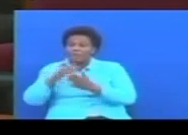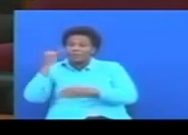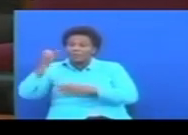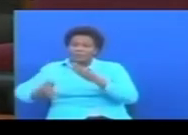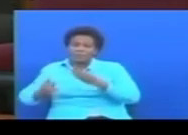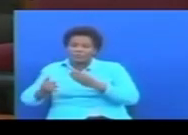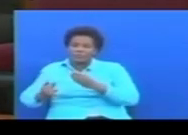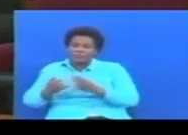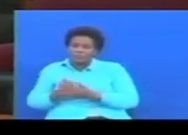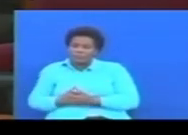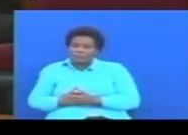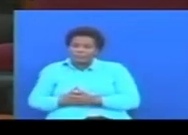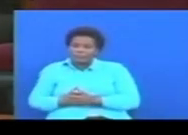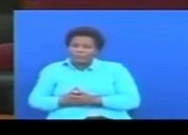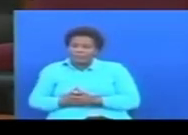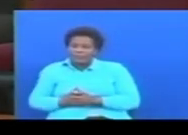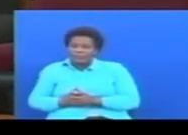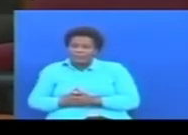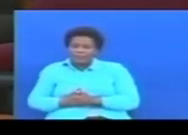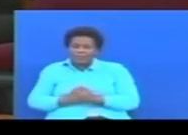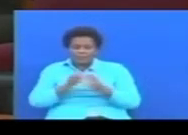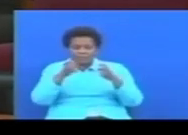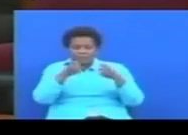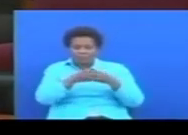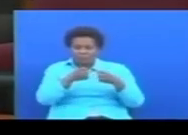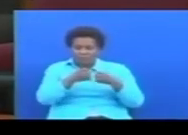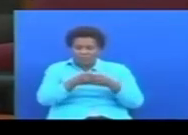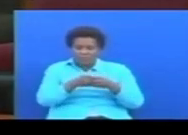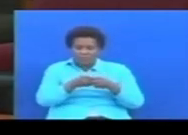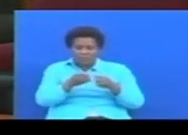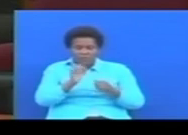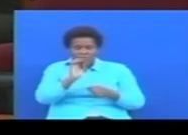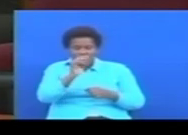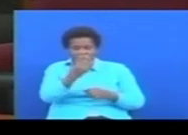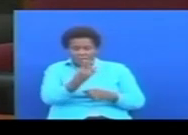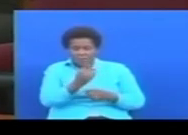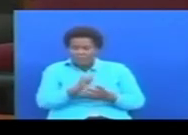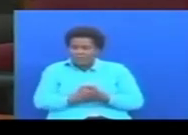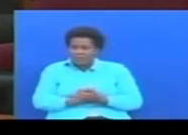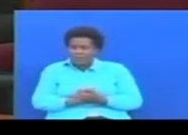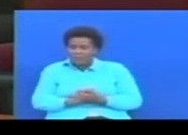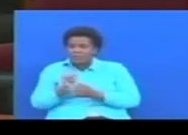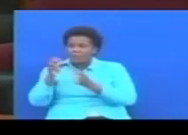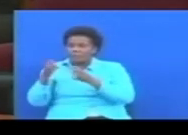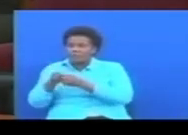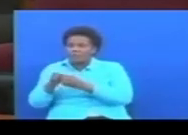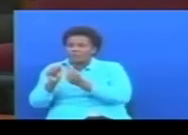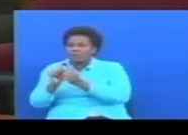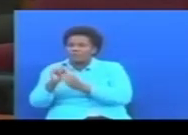leo katika kikao hiki cha 4 cha mkutano huu wa 14 wa